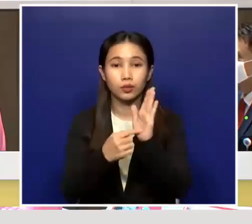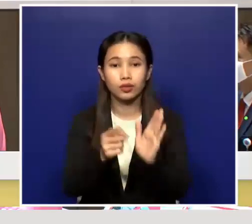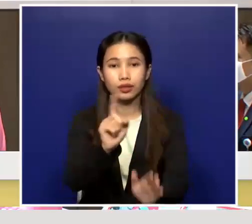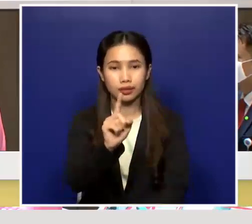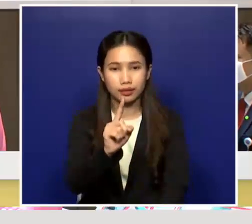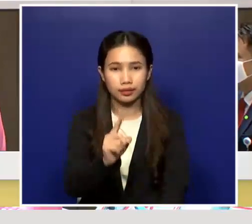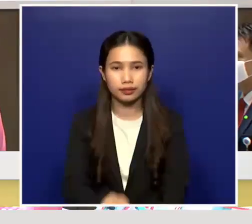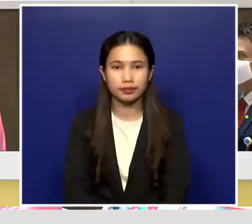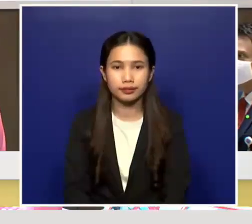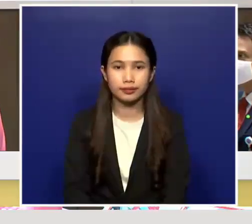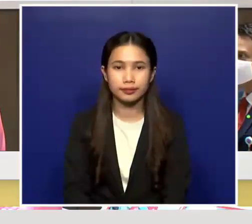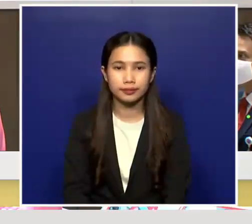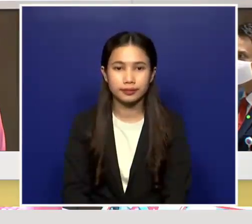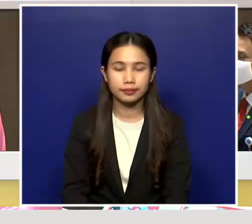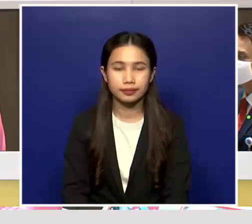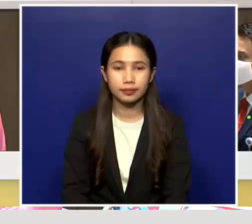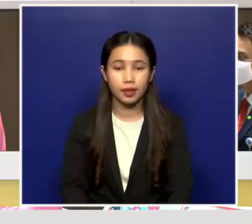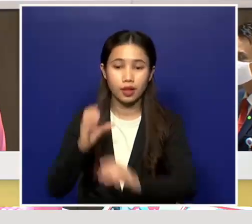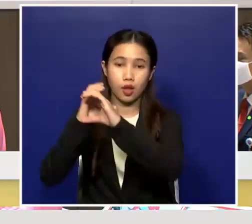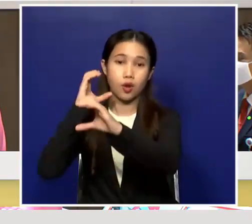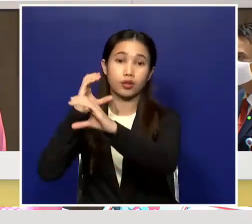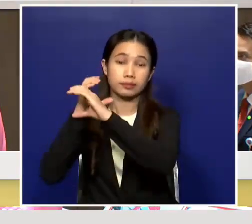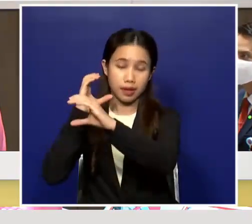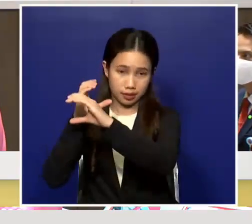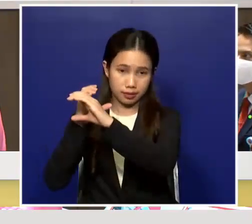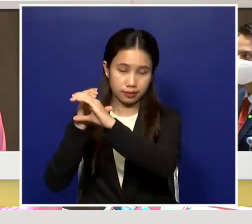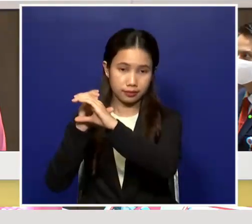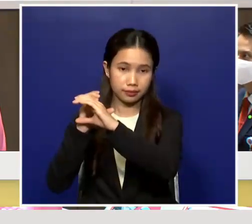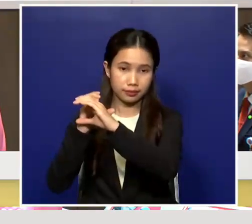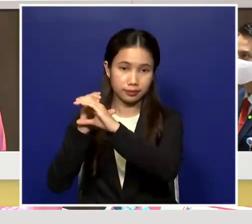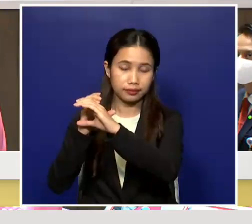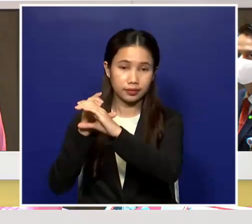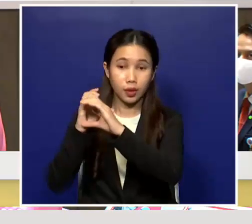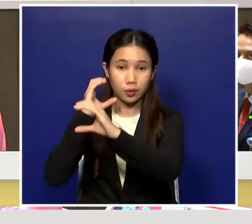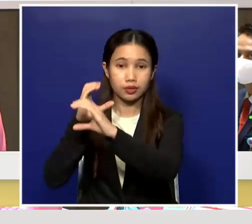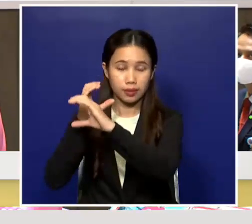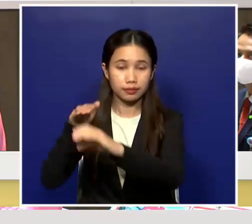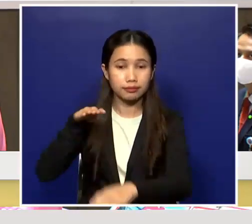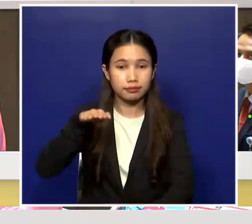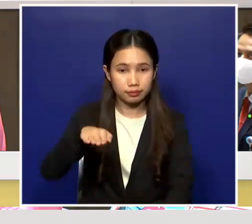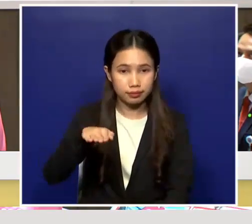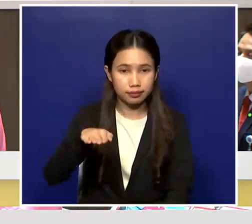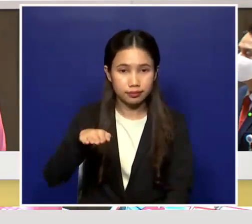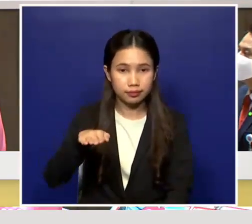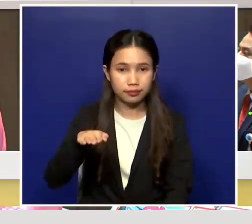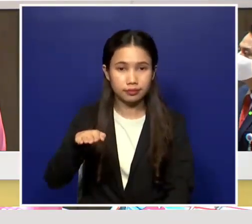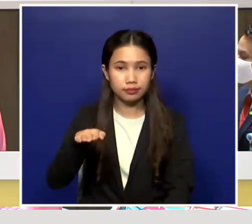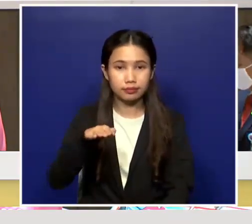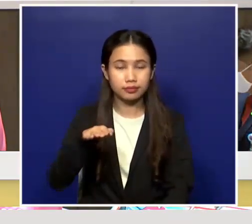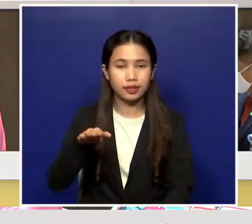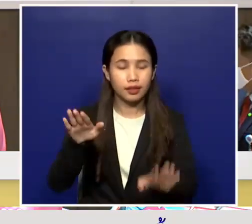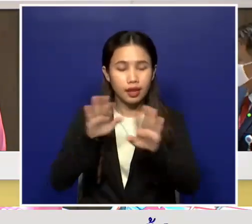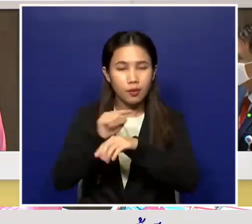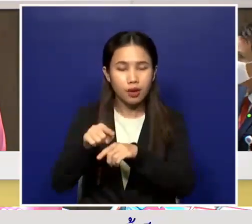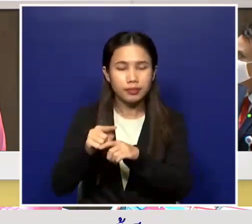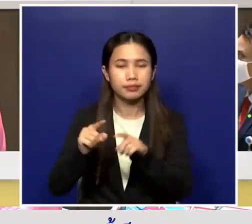ครับรถบัสเนี่ยนะที่เขาเข้าประมูลกันทั้งหมดเดี๋ยวนี้รถบัสเนี่ยเขาเรียกว่าเป็นแอร์ซัสเพนชั่นเป็น